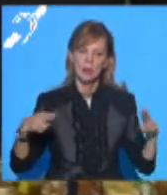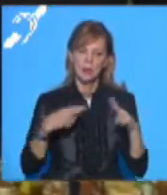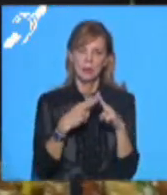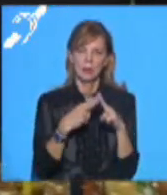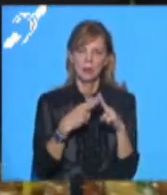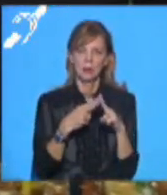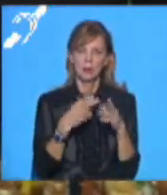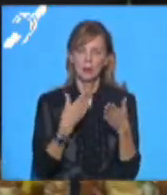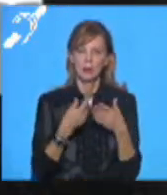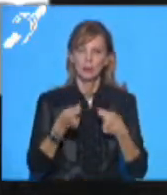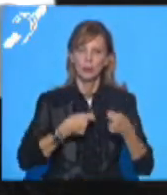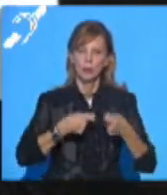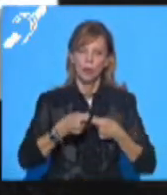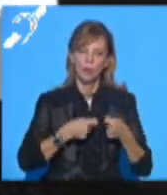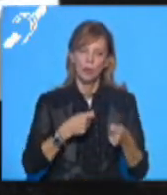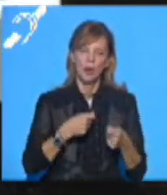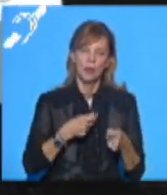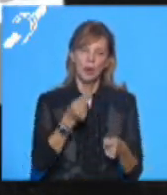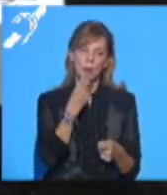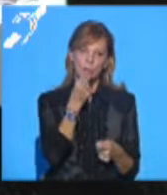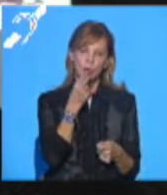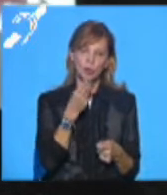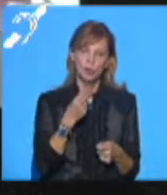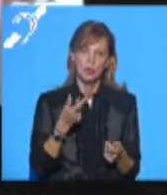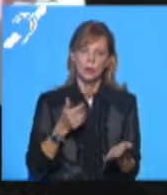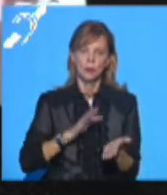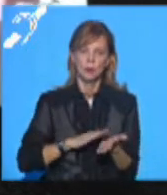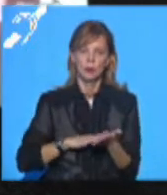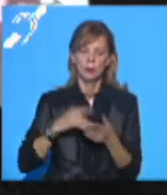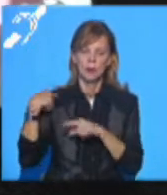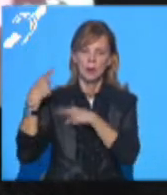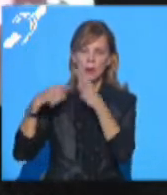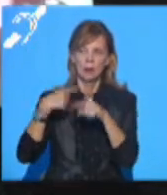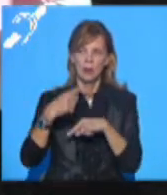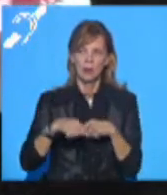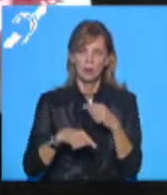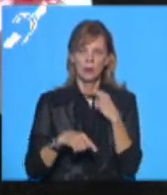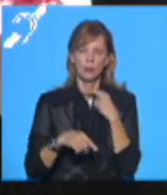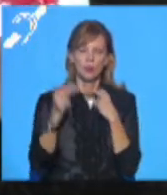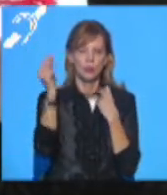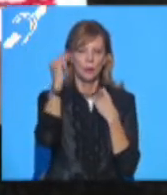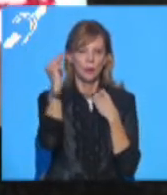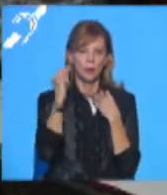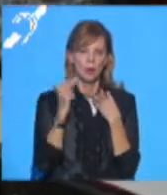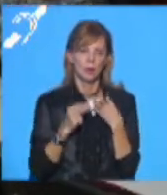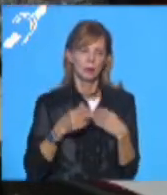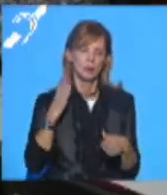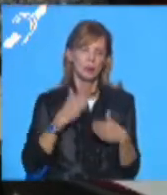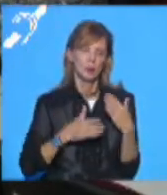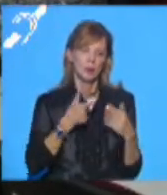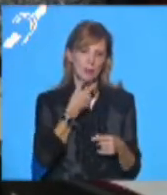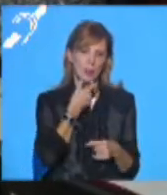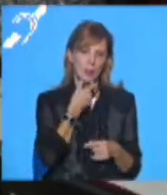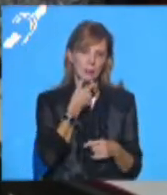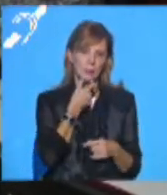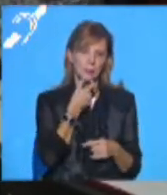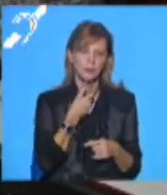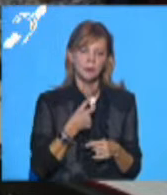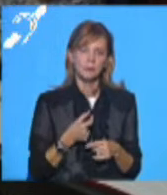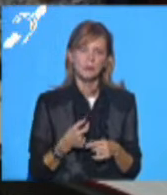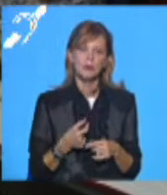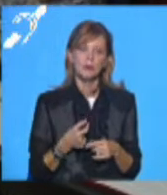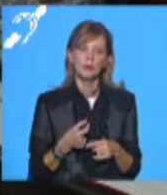de promovare a produselor locale, de păstrare a tradițiilor și obiceiurilor. În ultimii ani, chiar